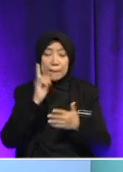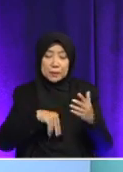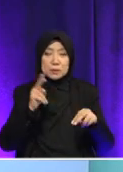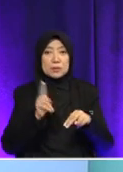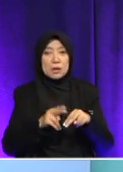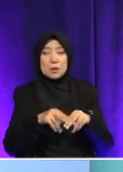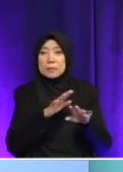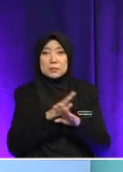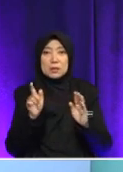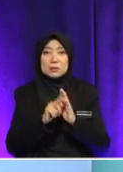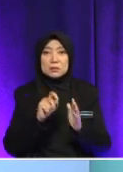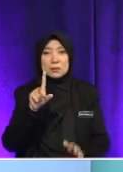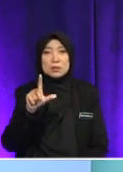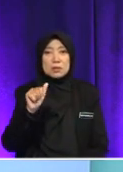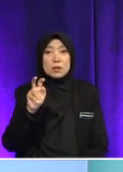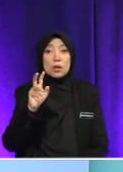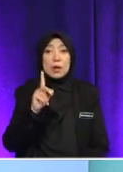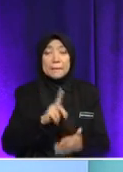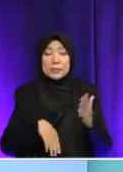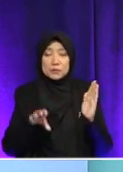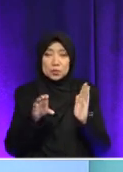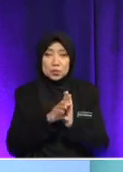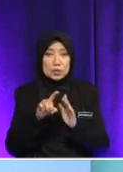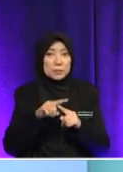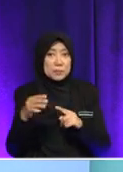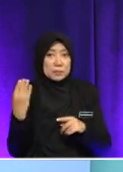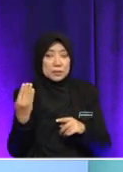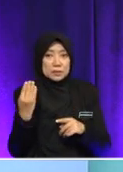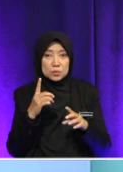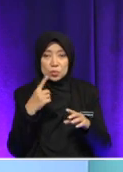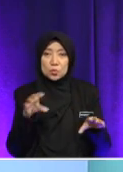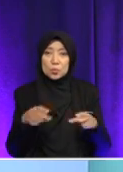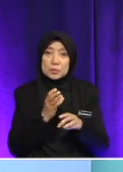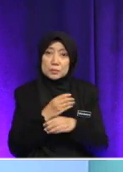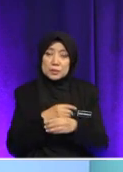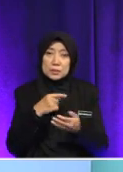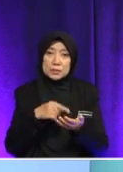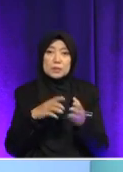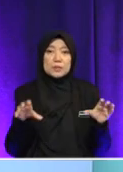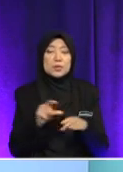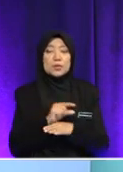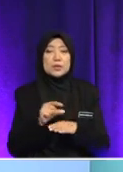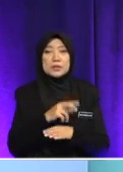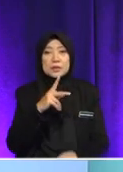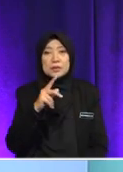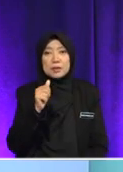terlarut kaya lain itu apa contoh dia tapi biasa kita buat untuk ini kita akan gunakan